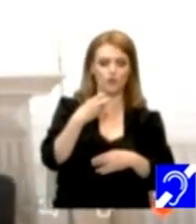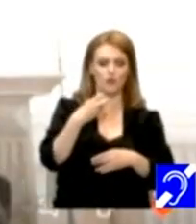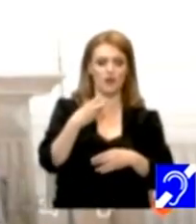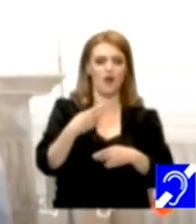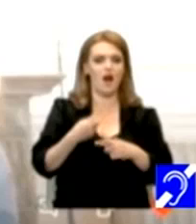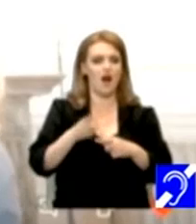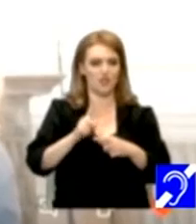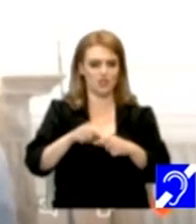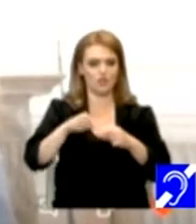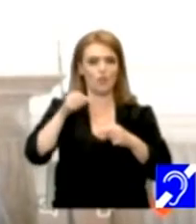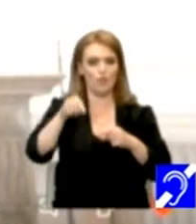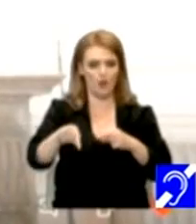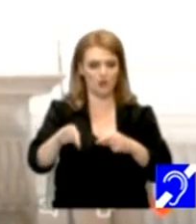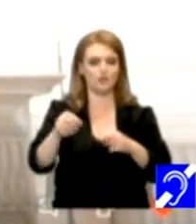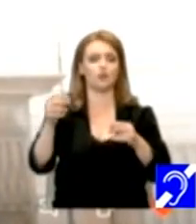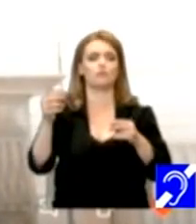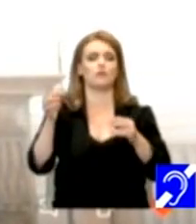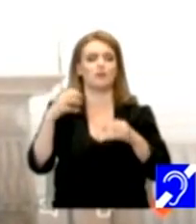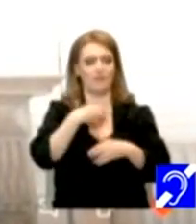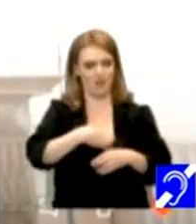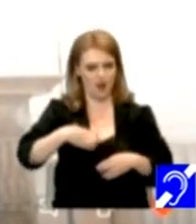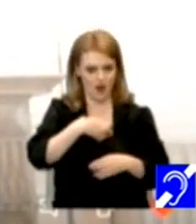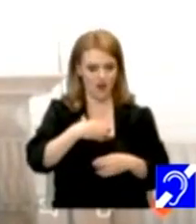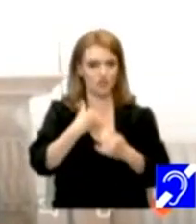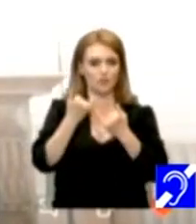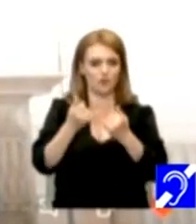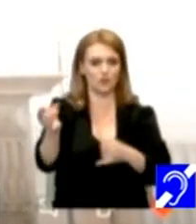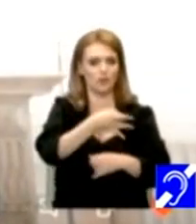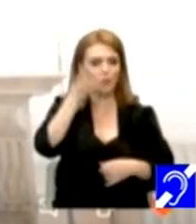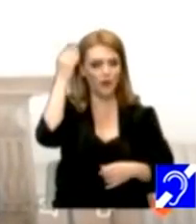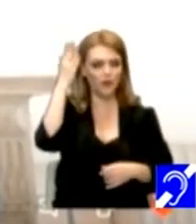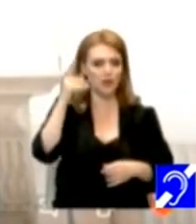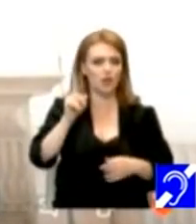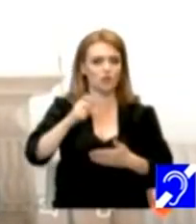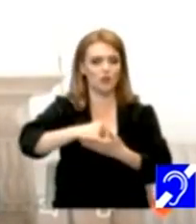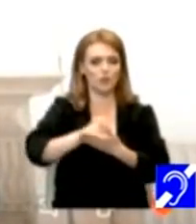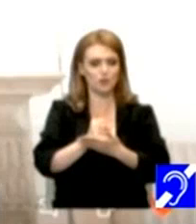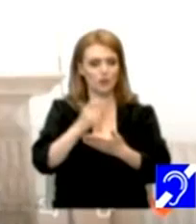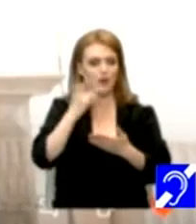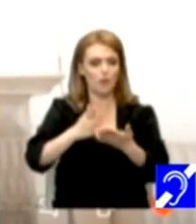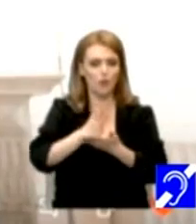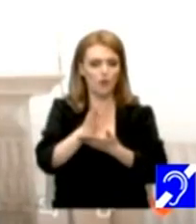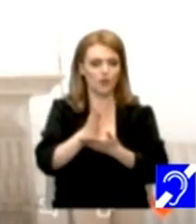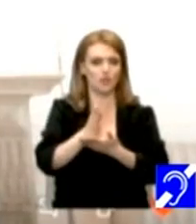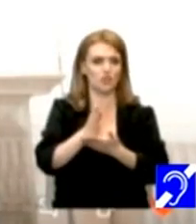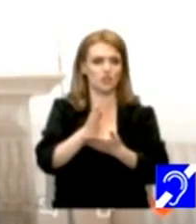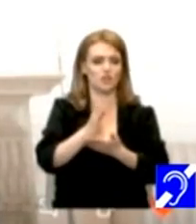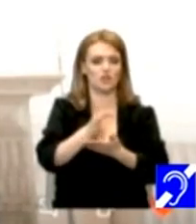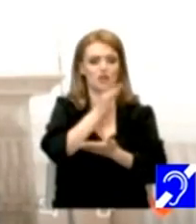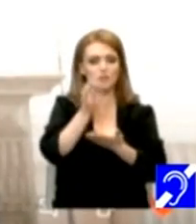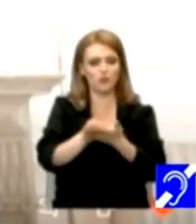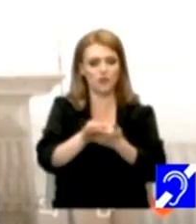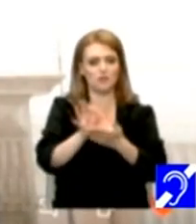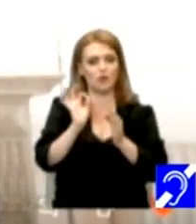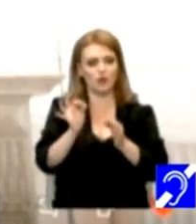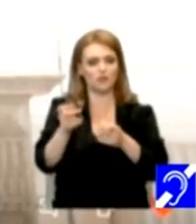asta cred că ar fi un pas important pentru Republica Moldova să adopte politici mai responsabile de gestionarea